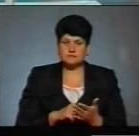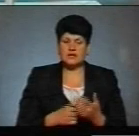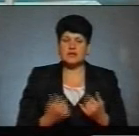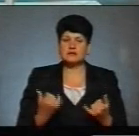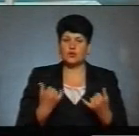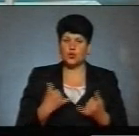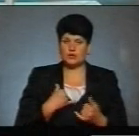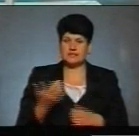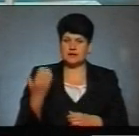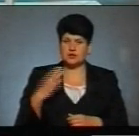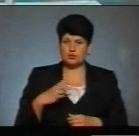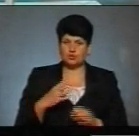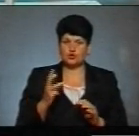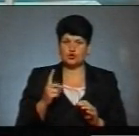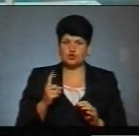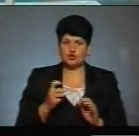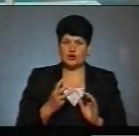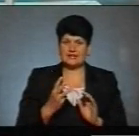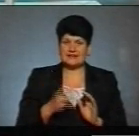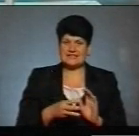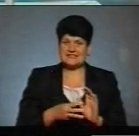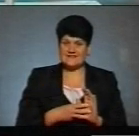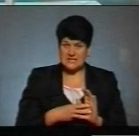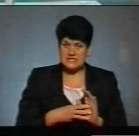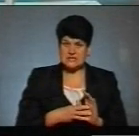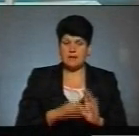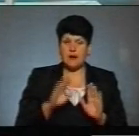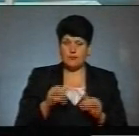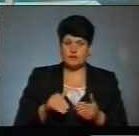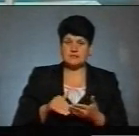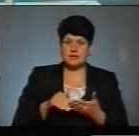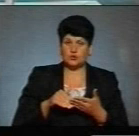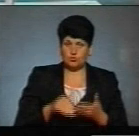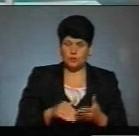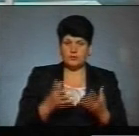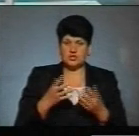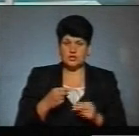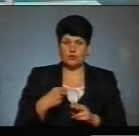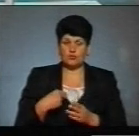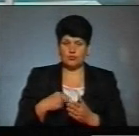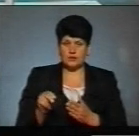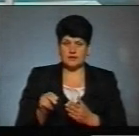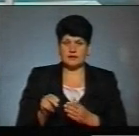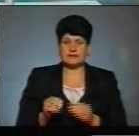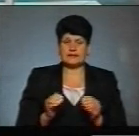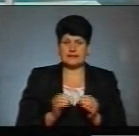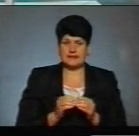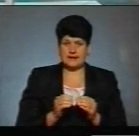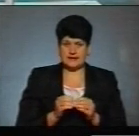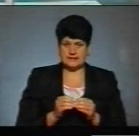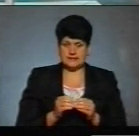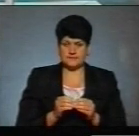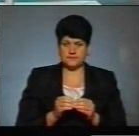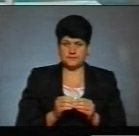їх 138, потім за допомогою меценатів ми ще 10, там вони допомогою меценатів вони